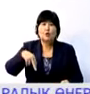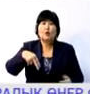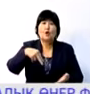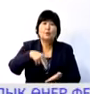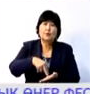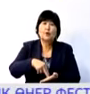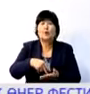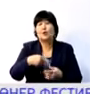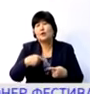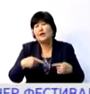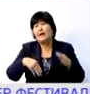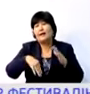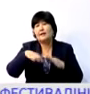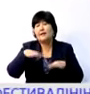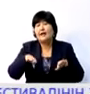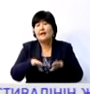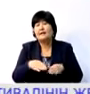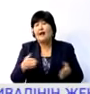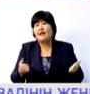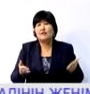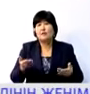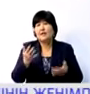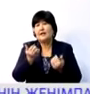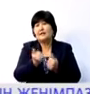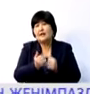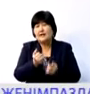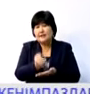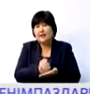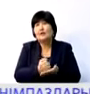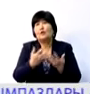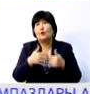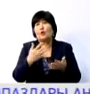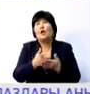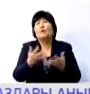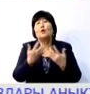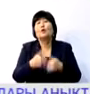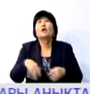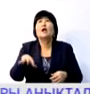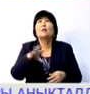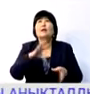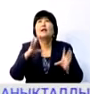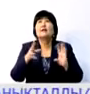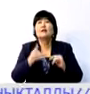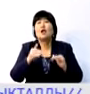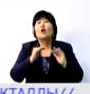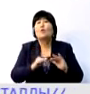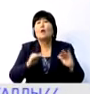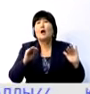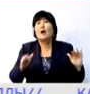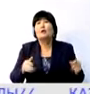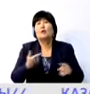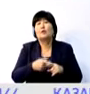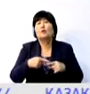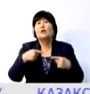техникасын жақсартатын тепе-теңдігін сақтауға арналған құрылғылар бар. Бұл құрылғылардың барлығының нәтижесінде балаларда оң